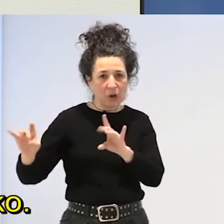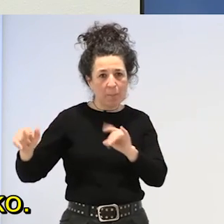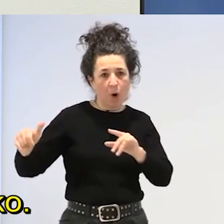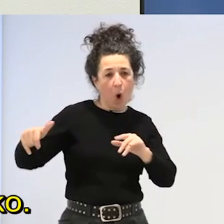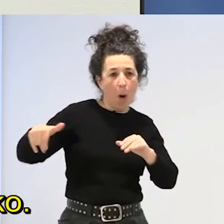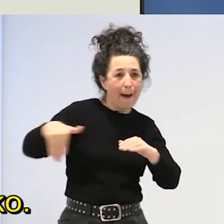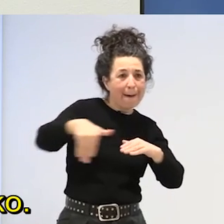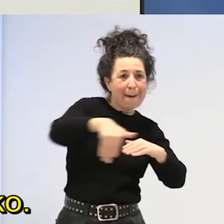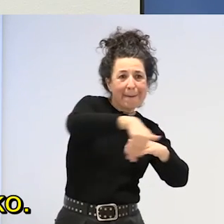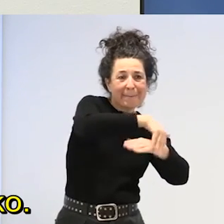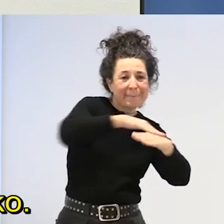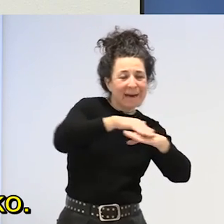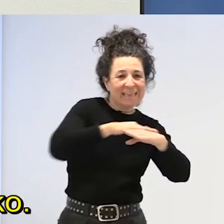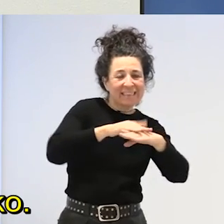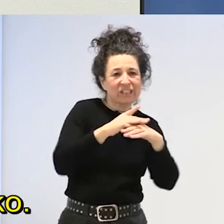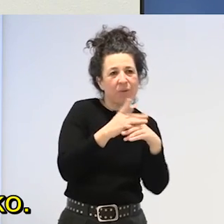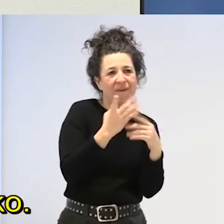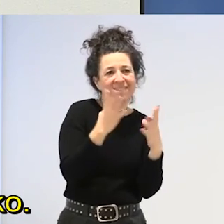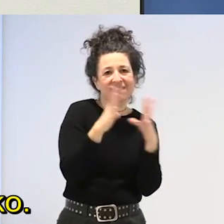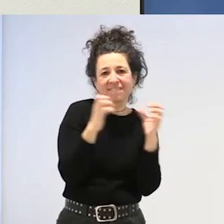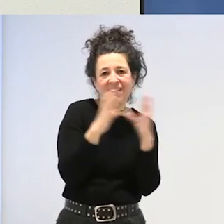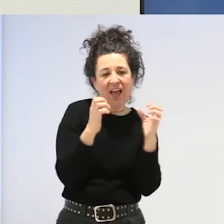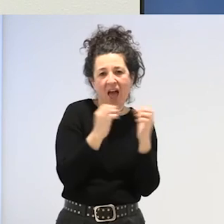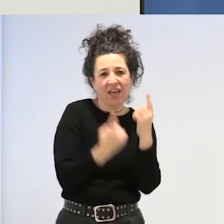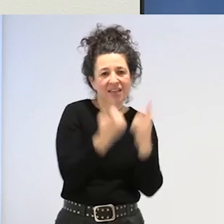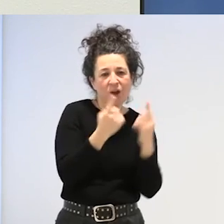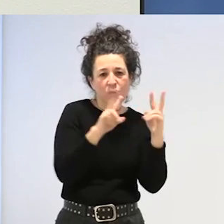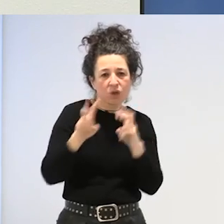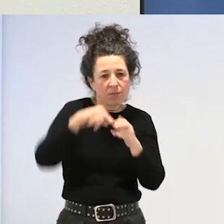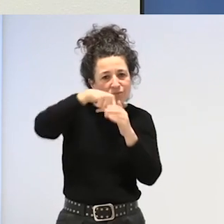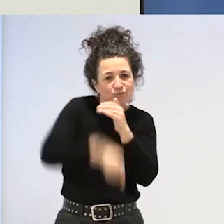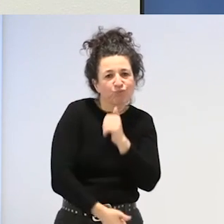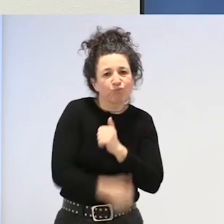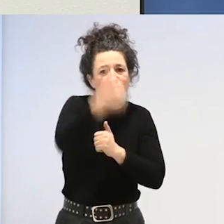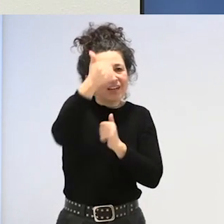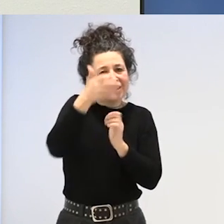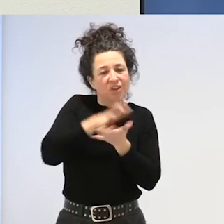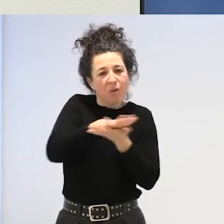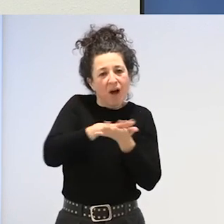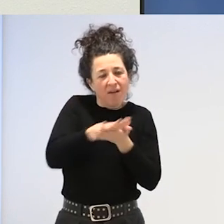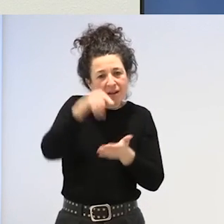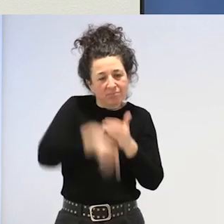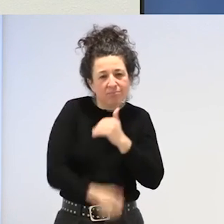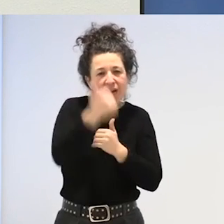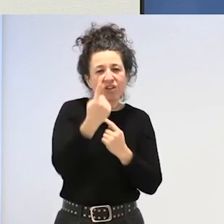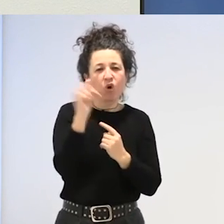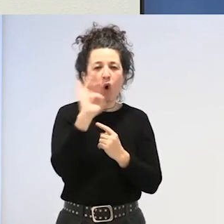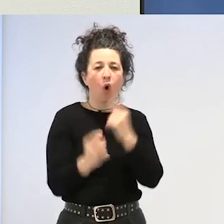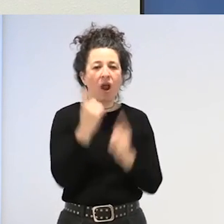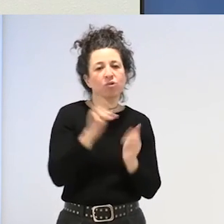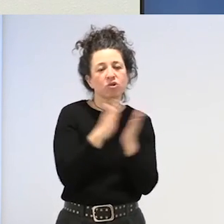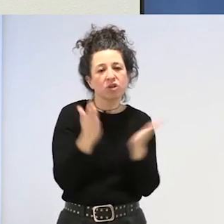gainetik, gogoak ematen dituela, zerbaitetan gehiago sakontzeko, ez, liburuen bat edo liburu batzuen